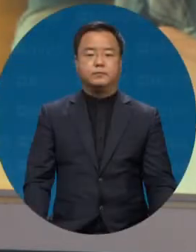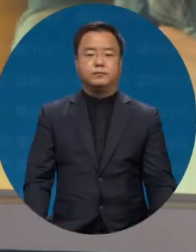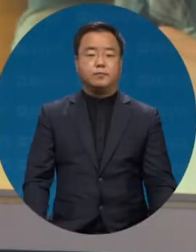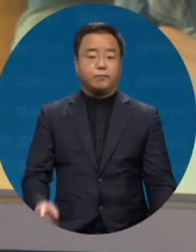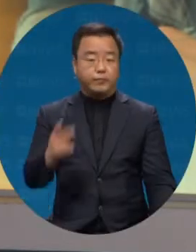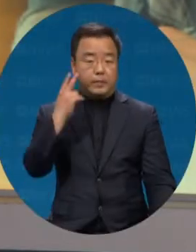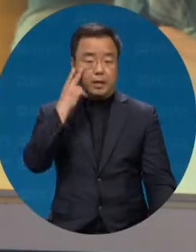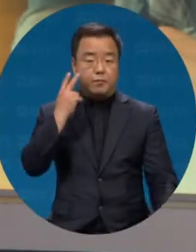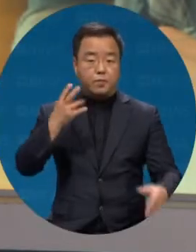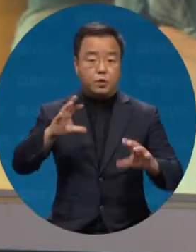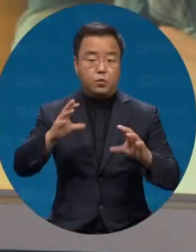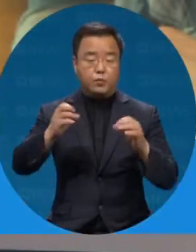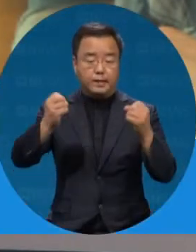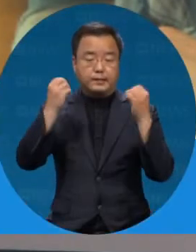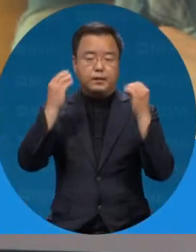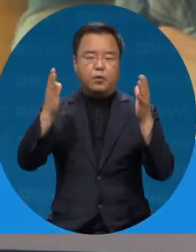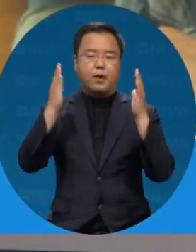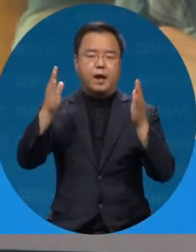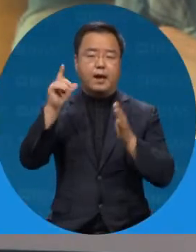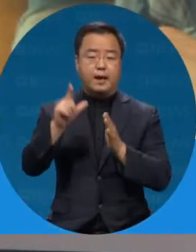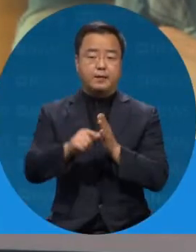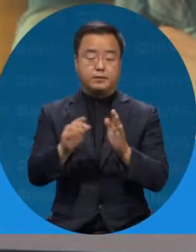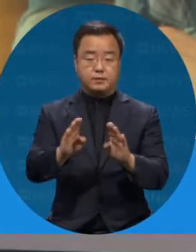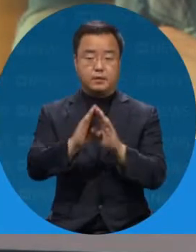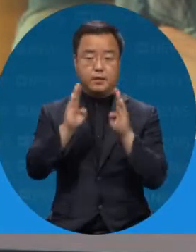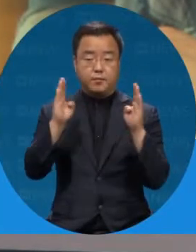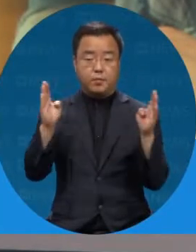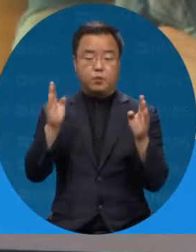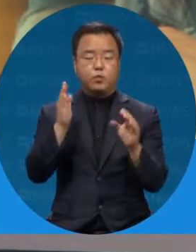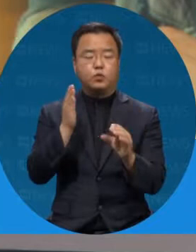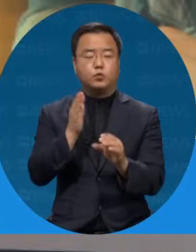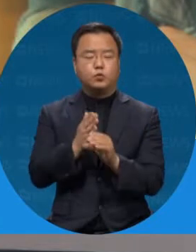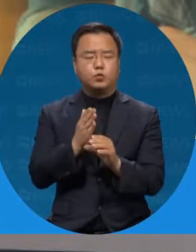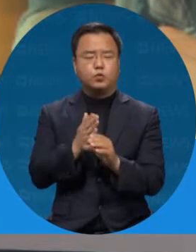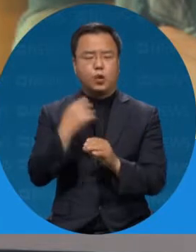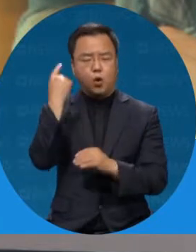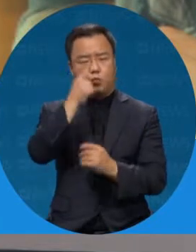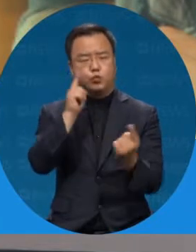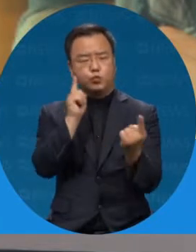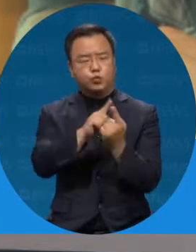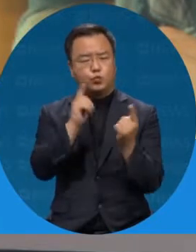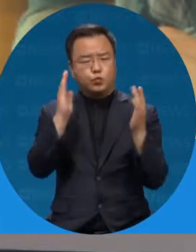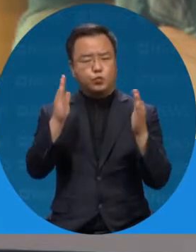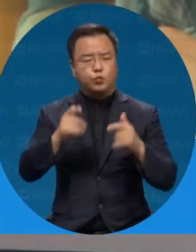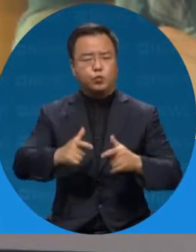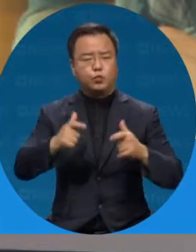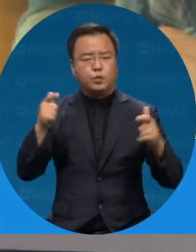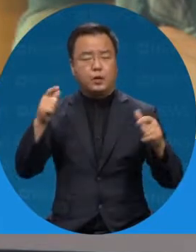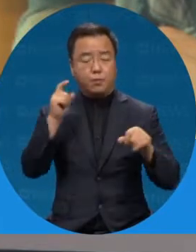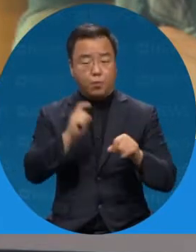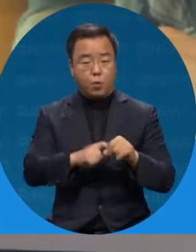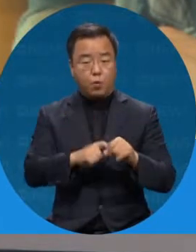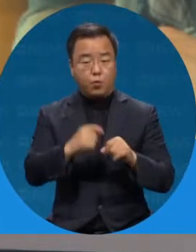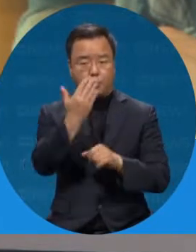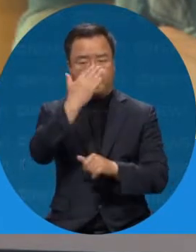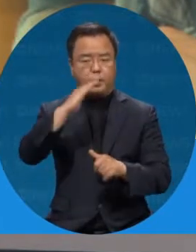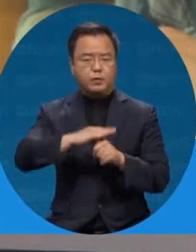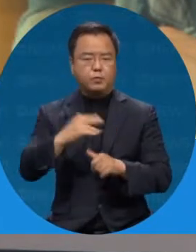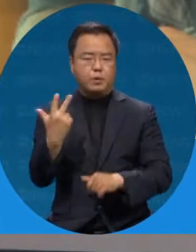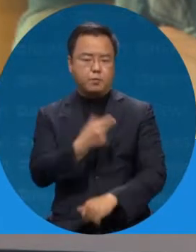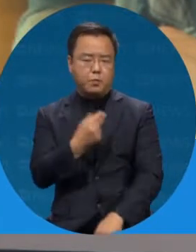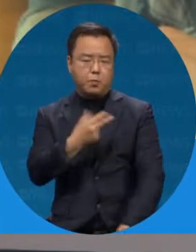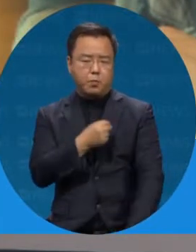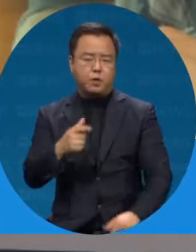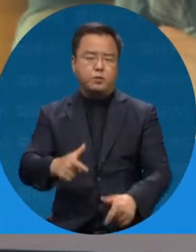네, 미국이 새학기 개학을 맞은 가운데 대면 수업 활성화를 위한 방안으로 청소년들의 백신 접종률 올리기에 주력을 하고